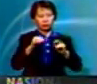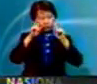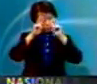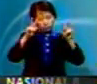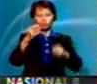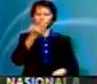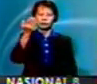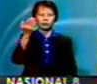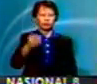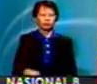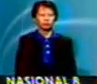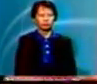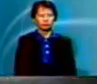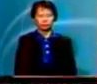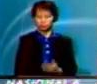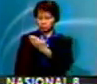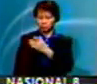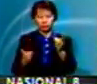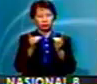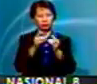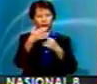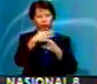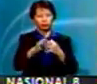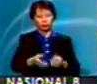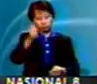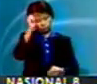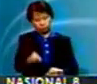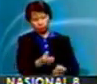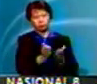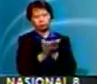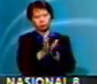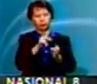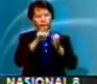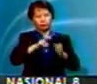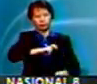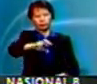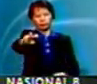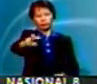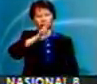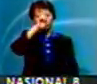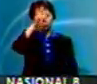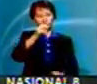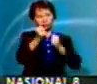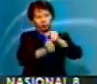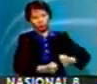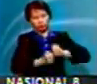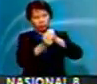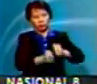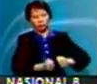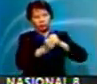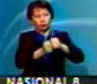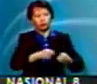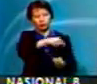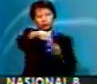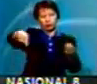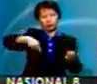biasa. Beliau ditemui media setelah melepaskan peserta ekspedisi Real Solo Kayaking cabaran berkayak